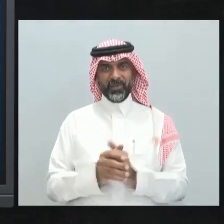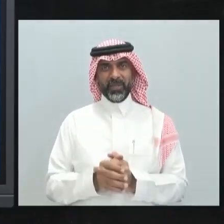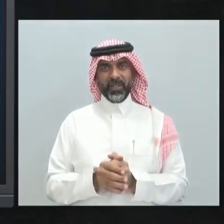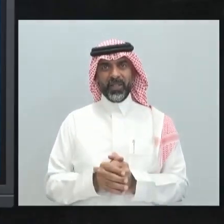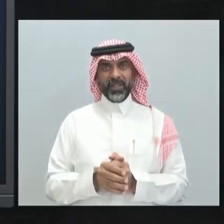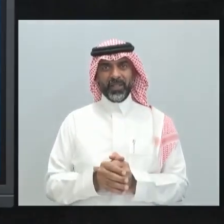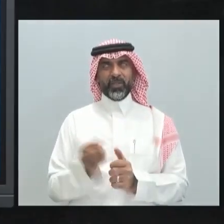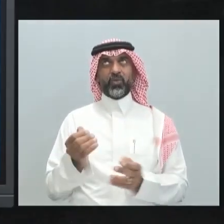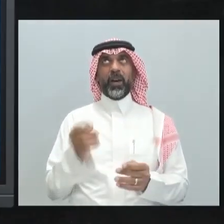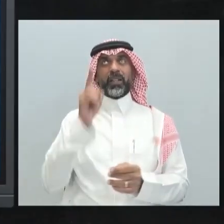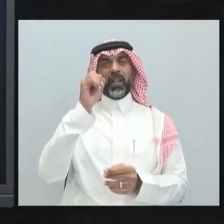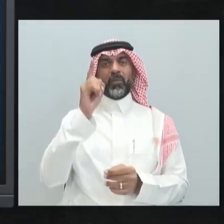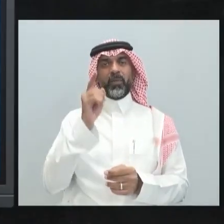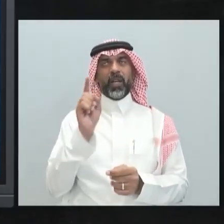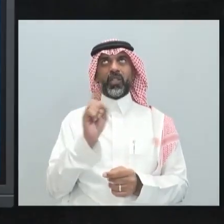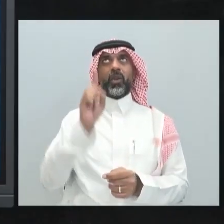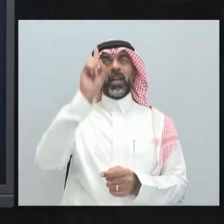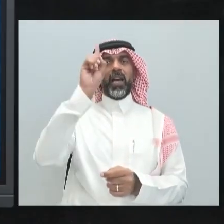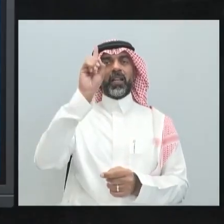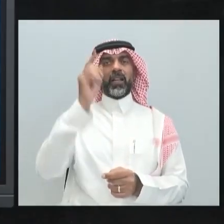سبحانك اللهم وبحمدك اشهد ان لا اله الا انت استغفرك واتوب اليك